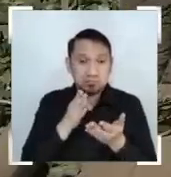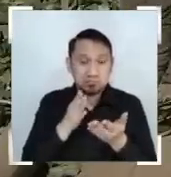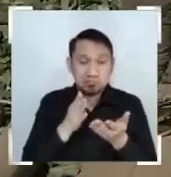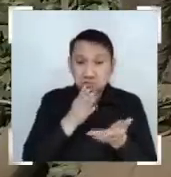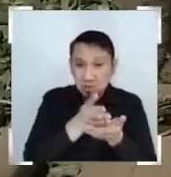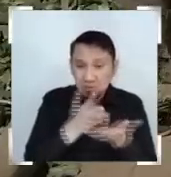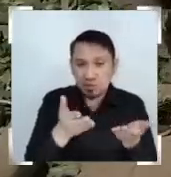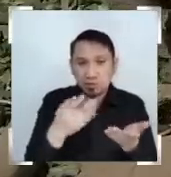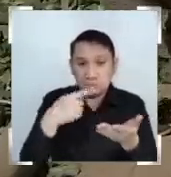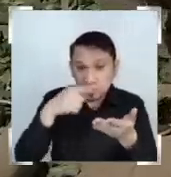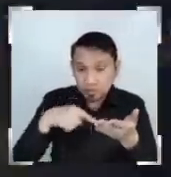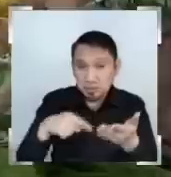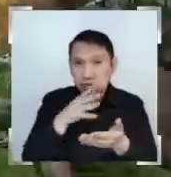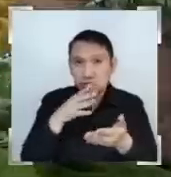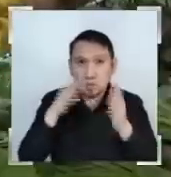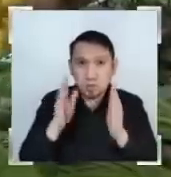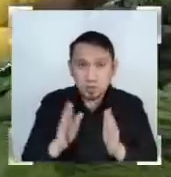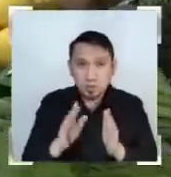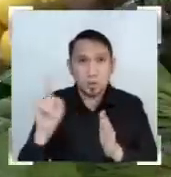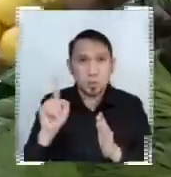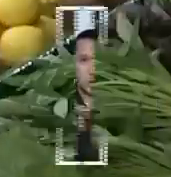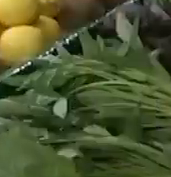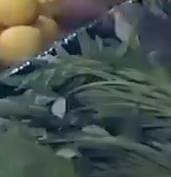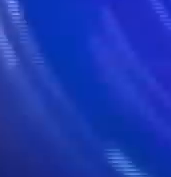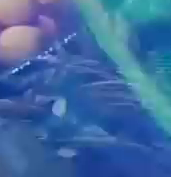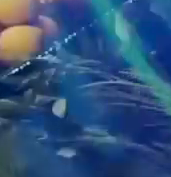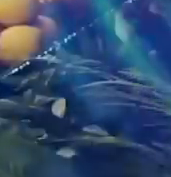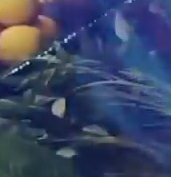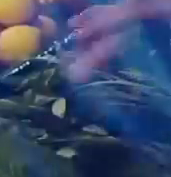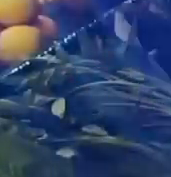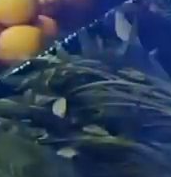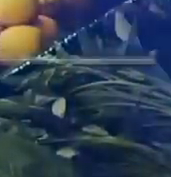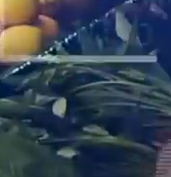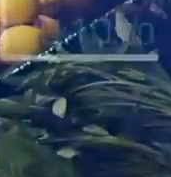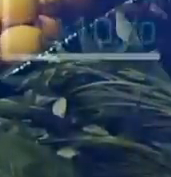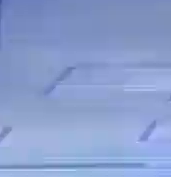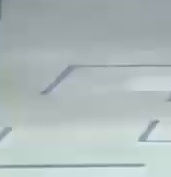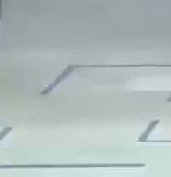alam po kung ano ang demand. Ako si Bernadette Reyes, ang inyong saksi.